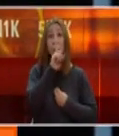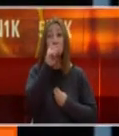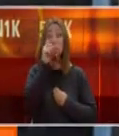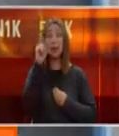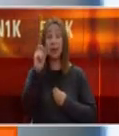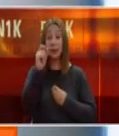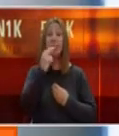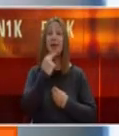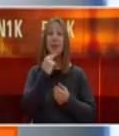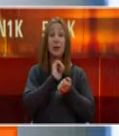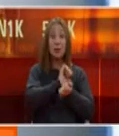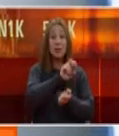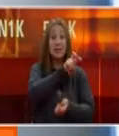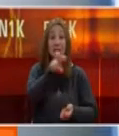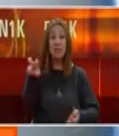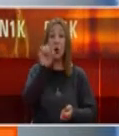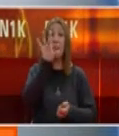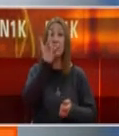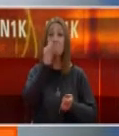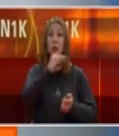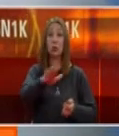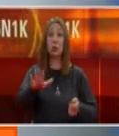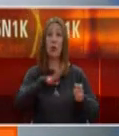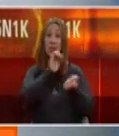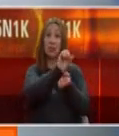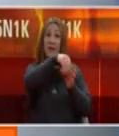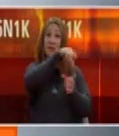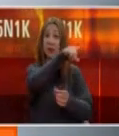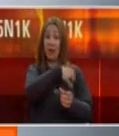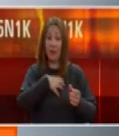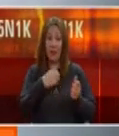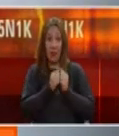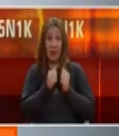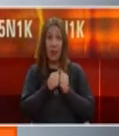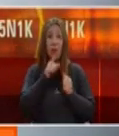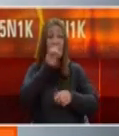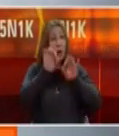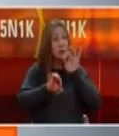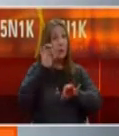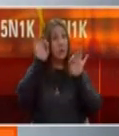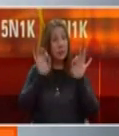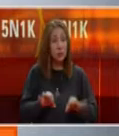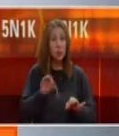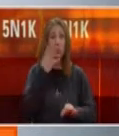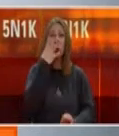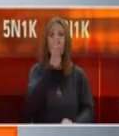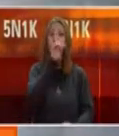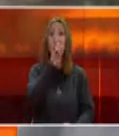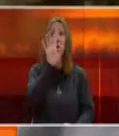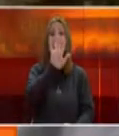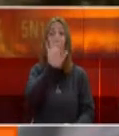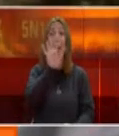5190 kadın mahkum ve içeride 815 tane çocuk var. Biz projeyi yapmaya başladığımızda bu oran